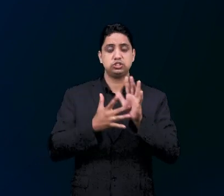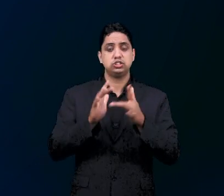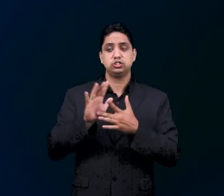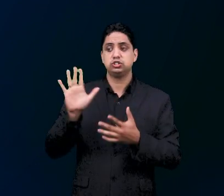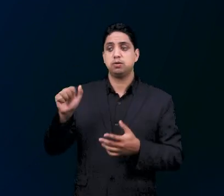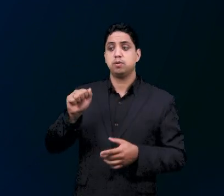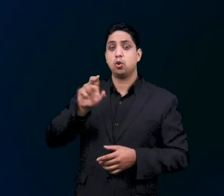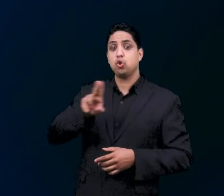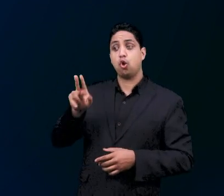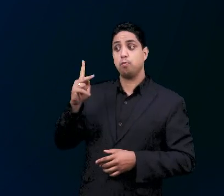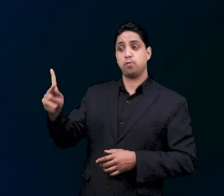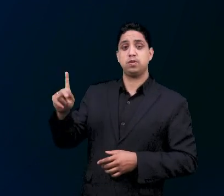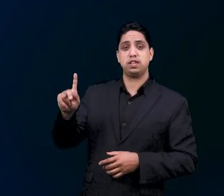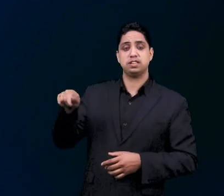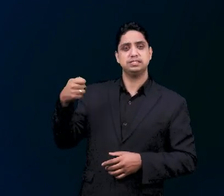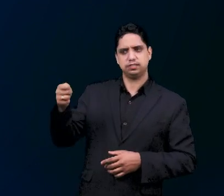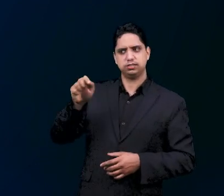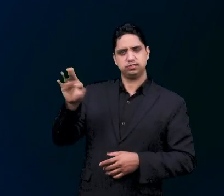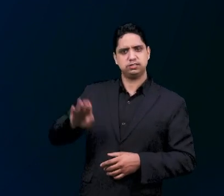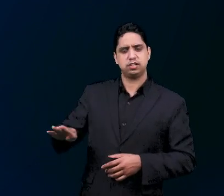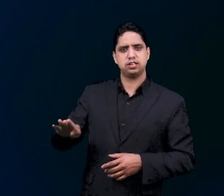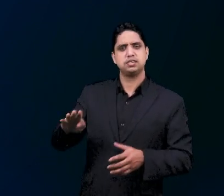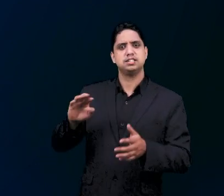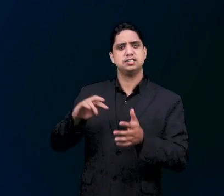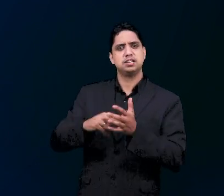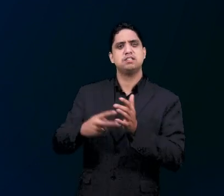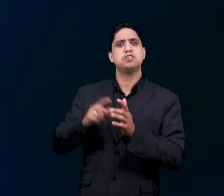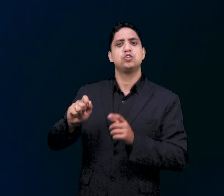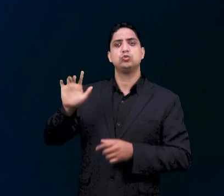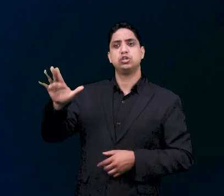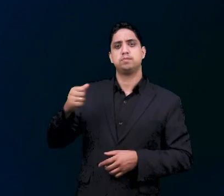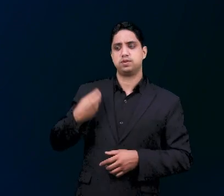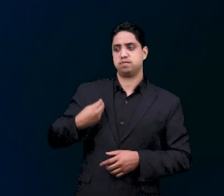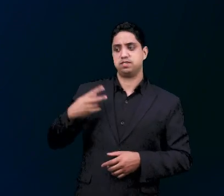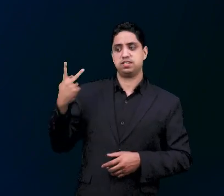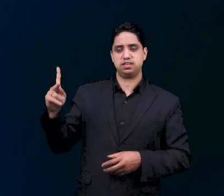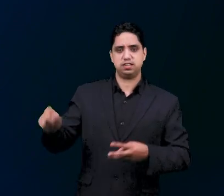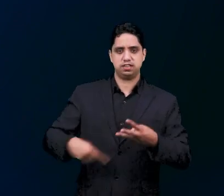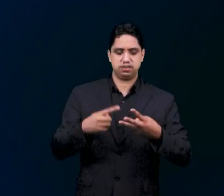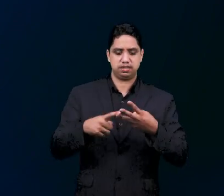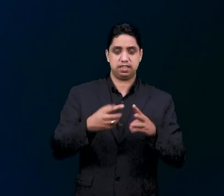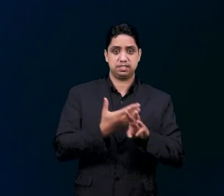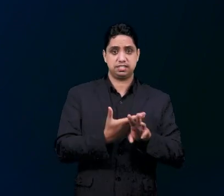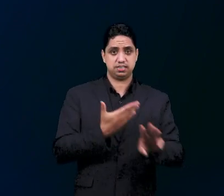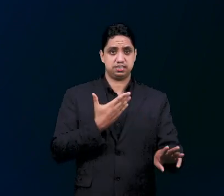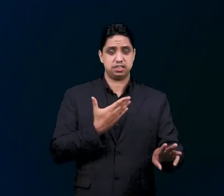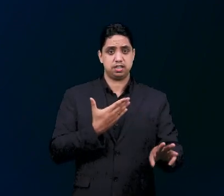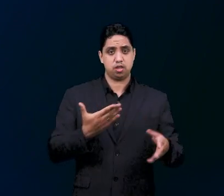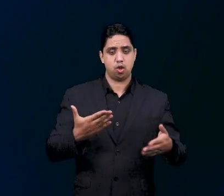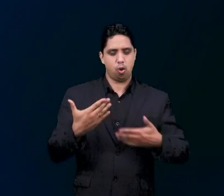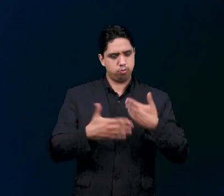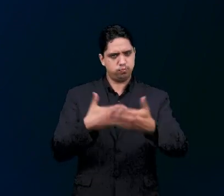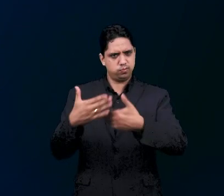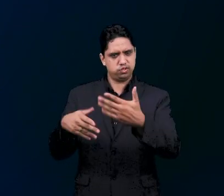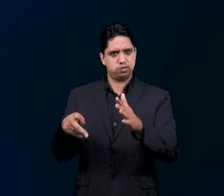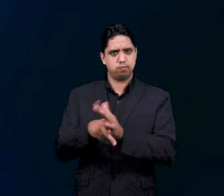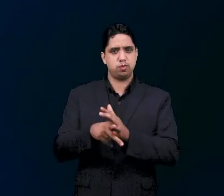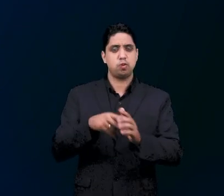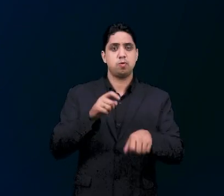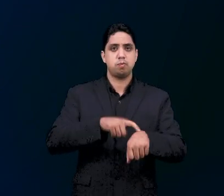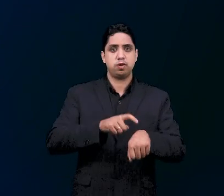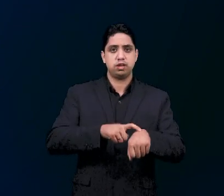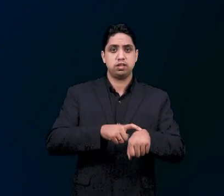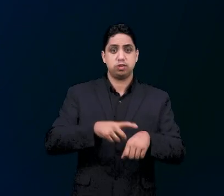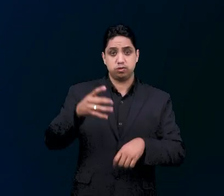en ta maison. Jésus appelle Zachée par son nom en montrant l'appel. Et la sanctification, le processus de sanctification